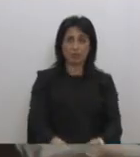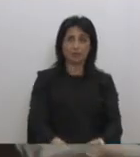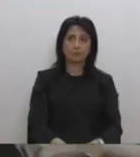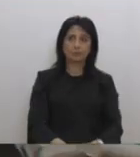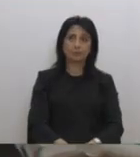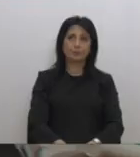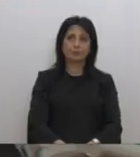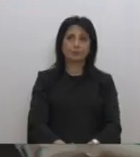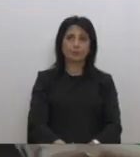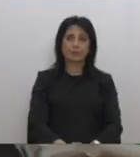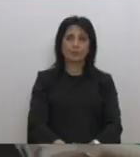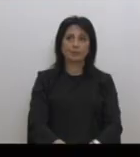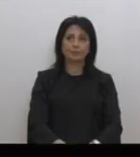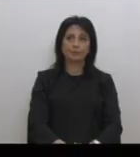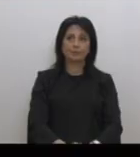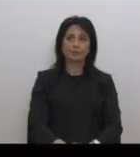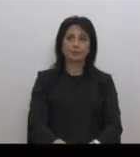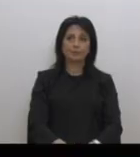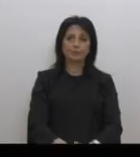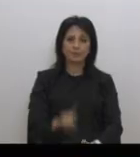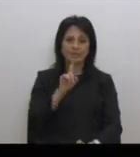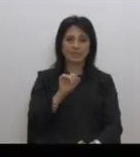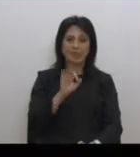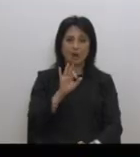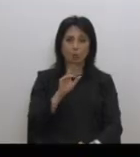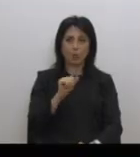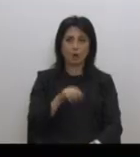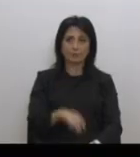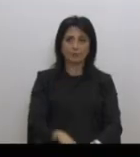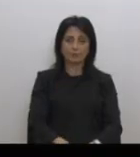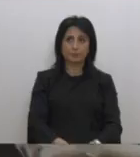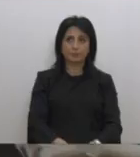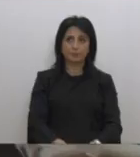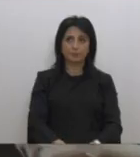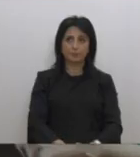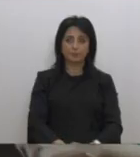ირაკლი ზარხუამ, დავი კირკიდაძე.